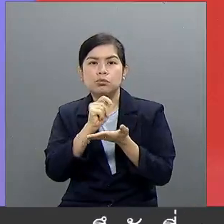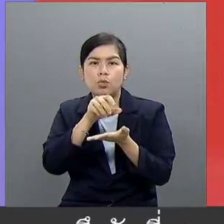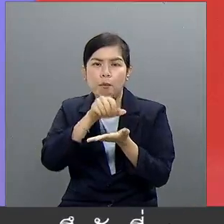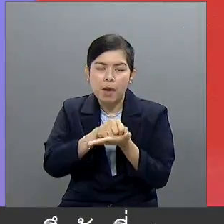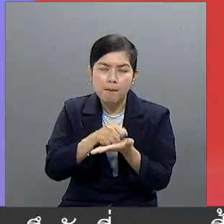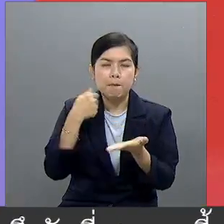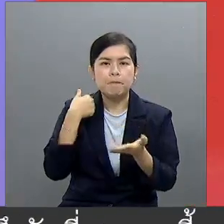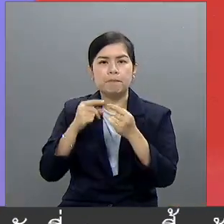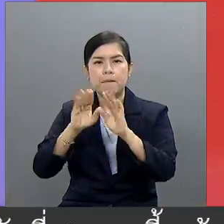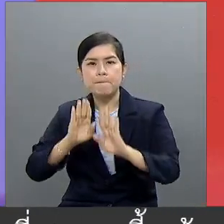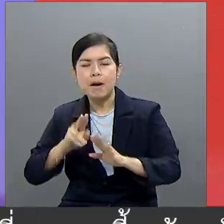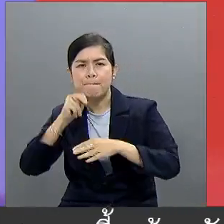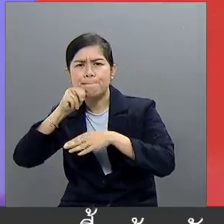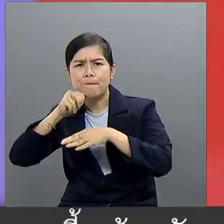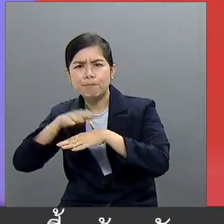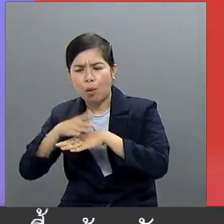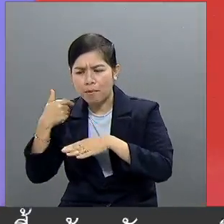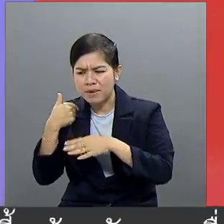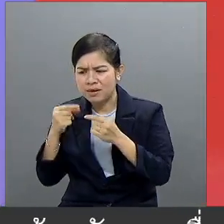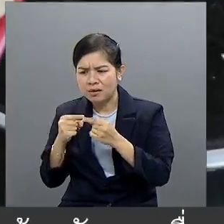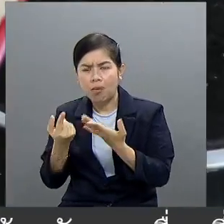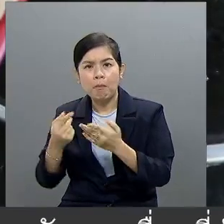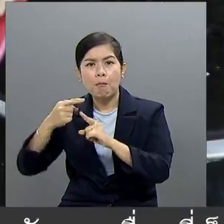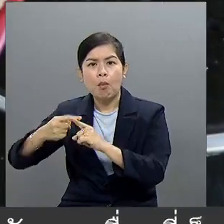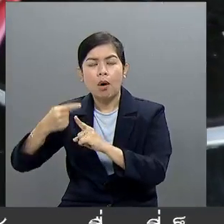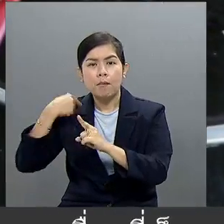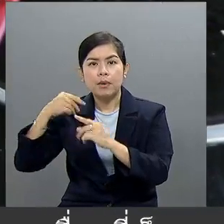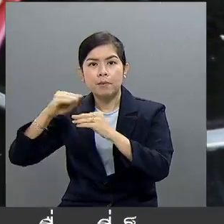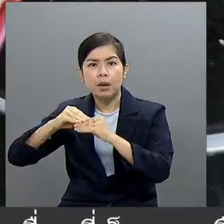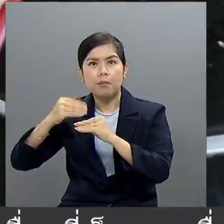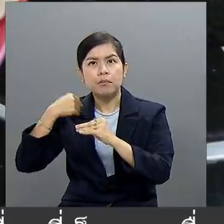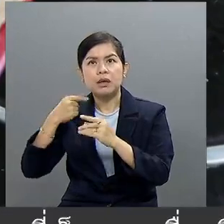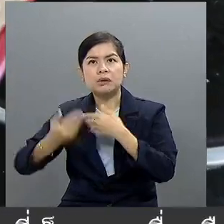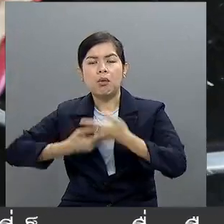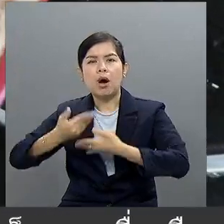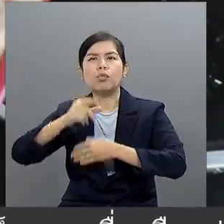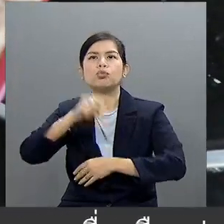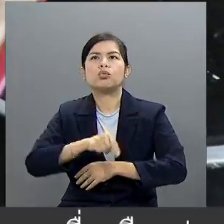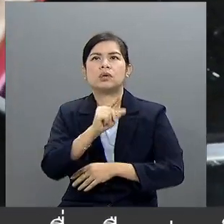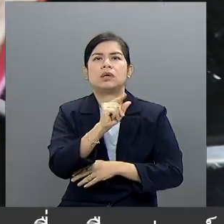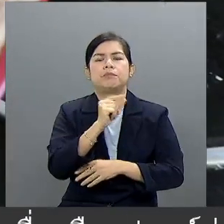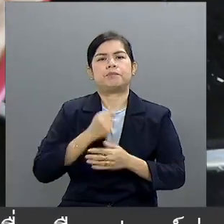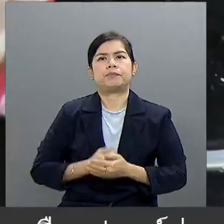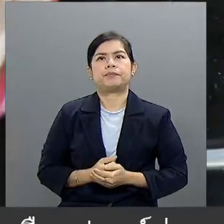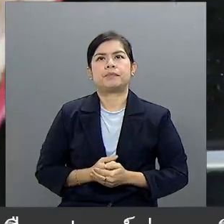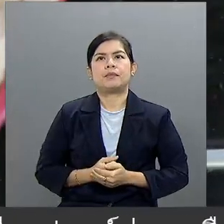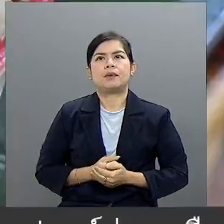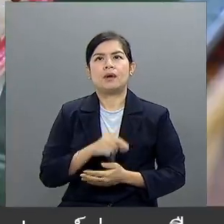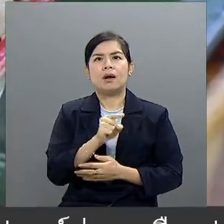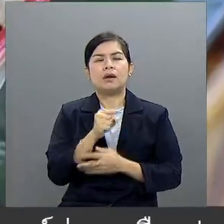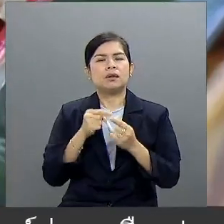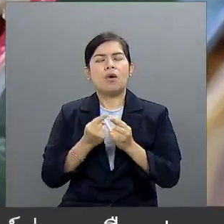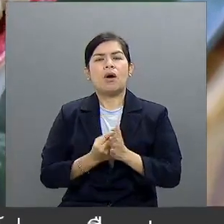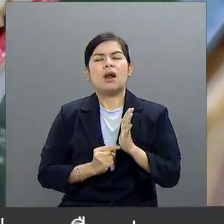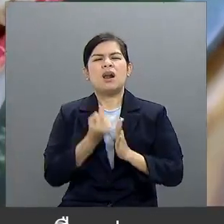เนี่ยขายในราคาเพียงแค่20บาทเท่านั้นเองครับเกิดจากความเบื่อนะเลยมาเป็นก๋วยเตี๋ยวสวยๆแบบนี้น่ารับประทาน